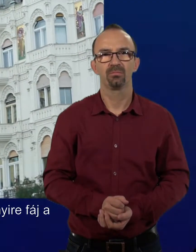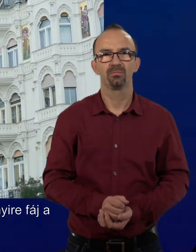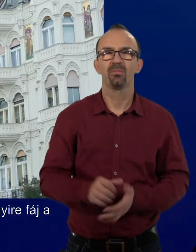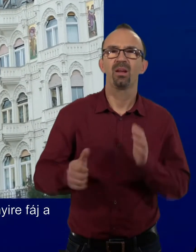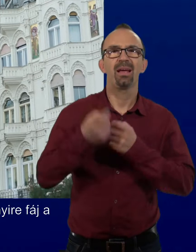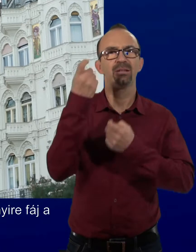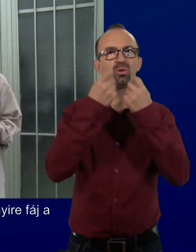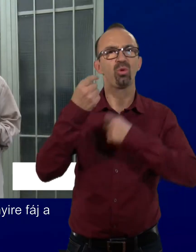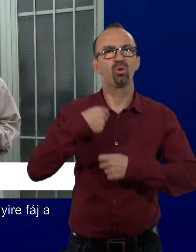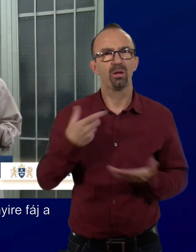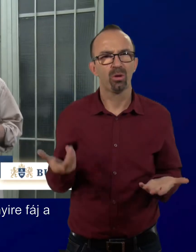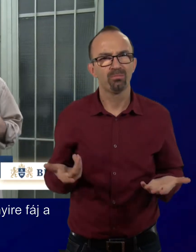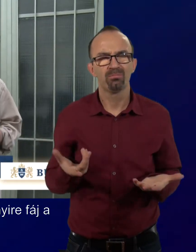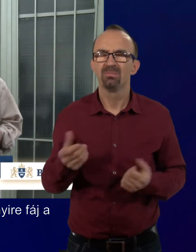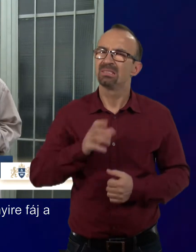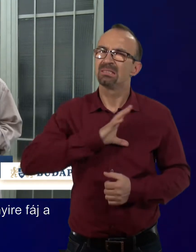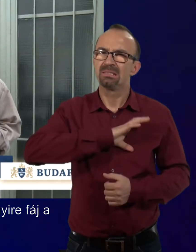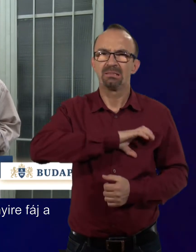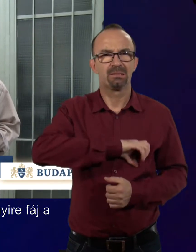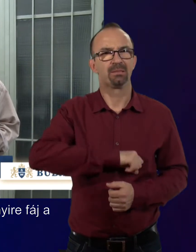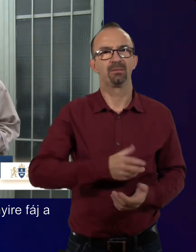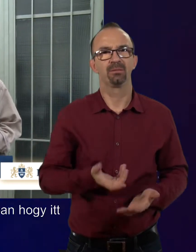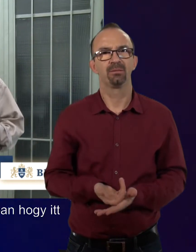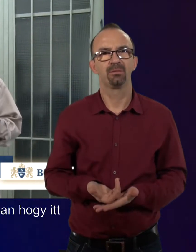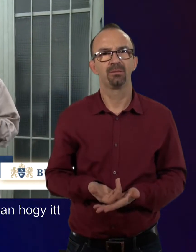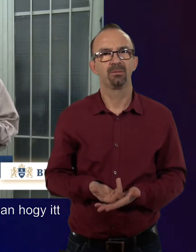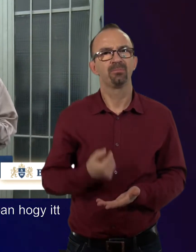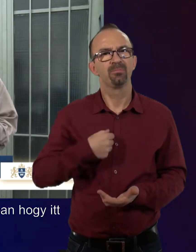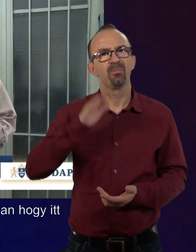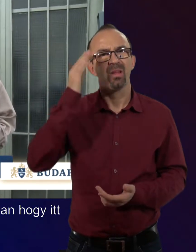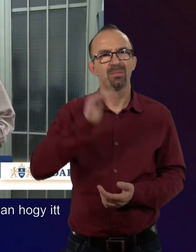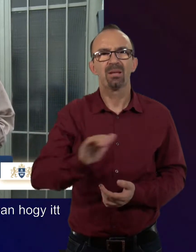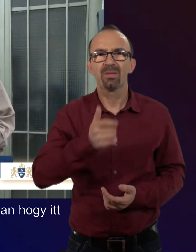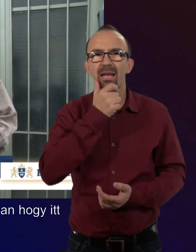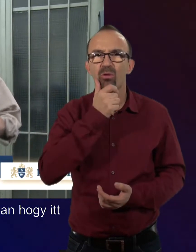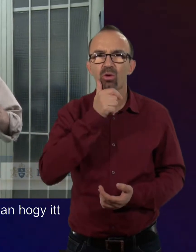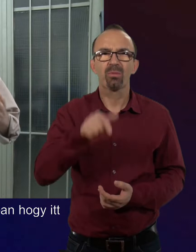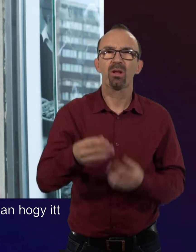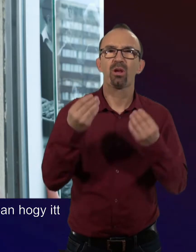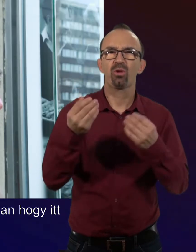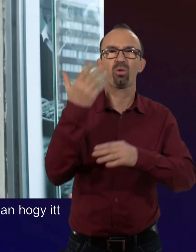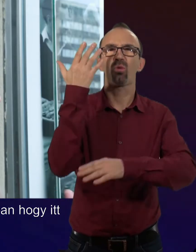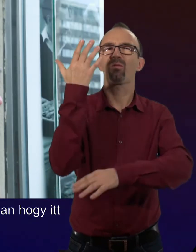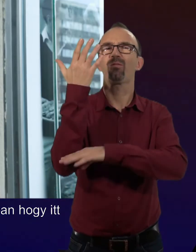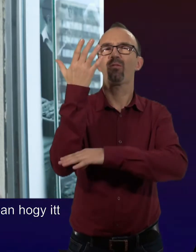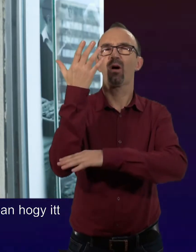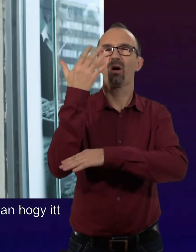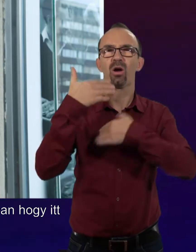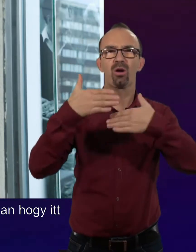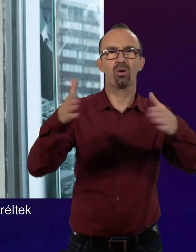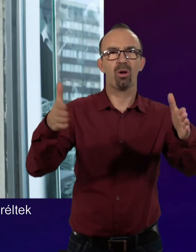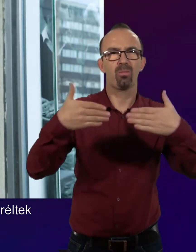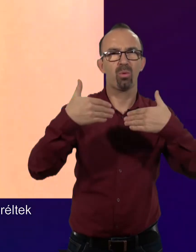Az első gondolatom az volt, hogy mennyire fáj a szívem. Hogy én emlékszem még gyerekkoromban, hogy itt egy gyönyörű fa kapu